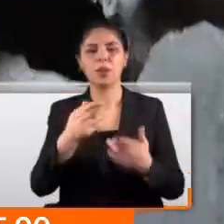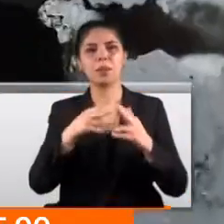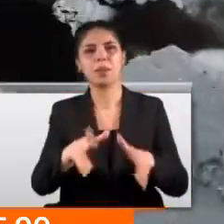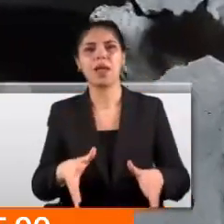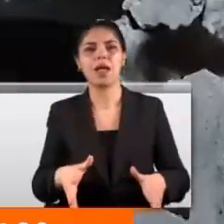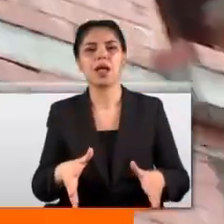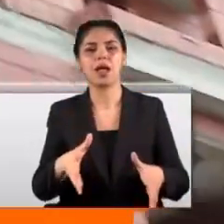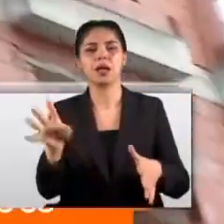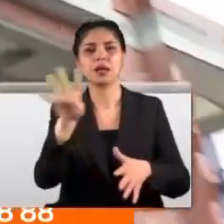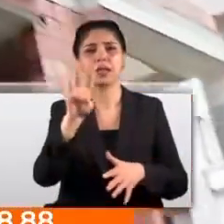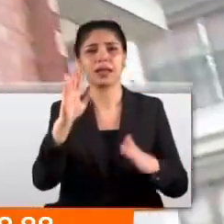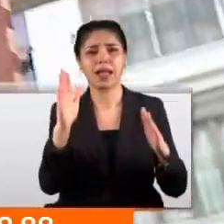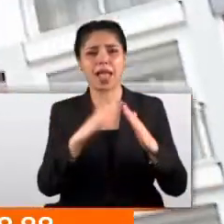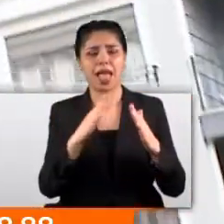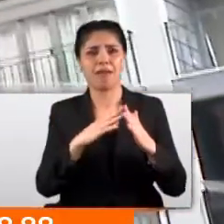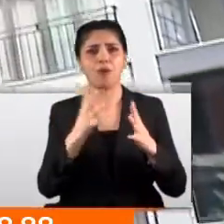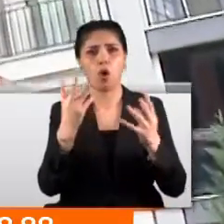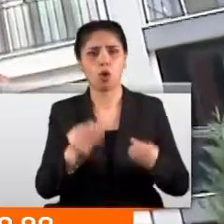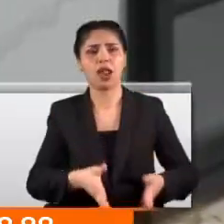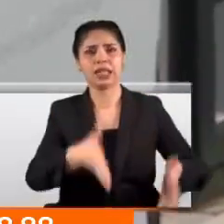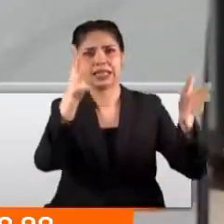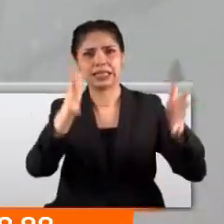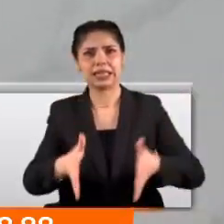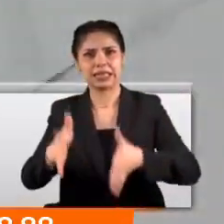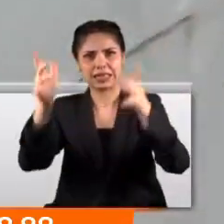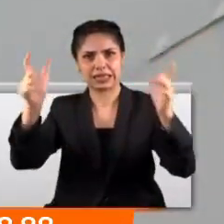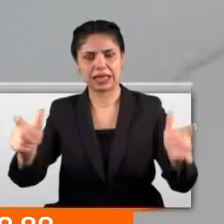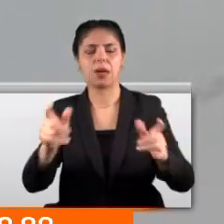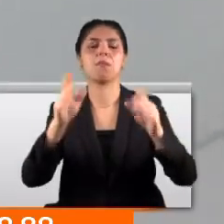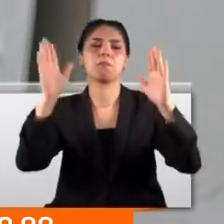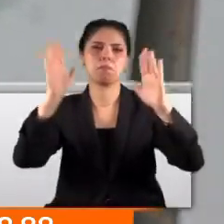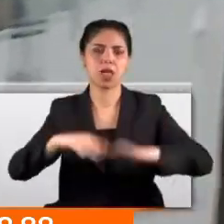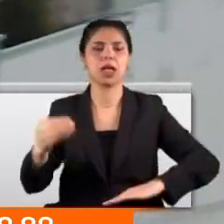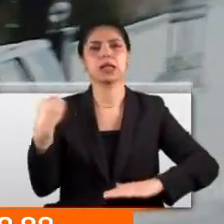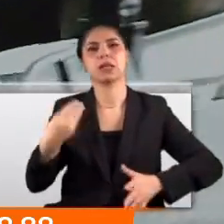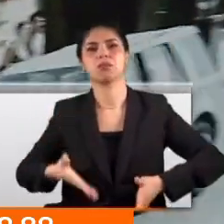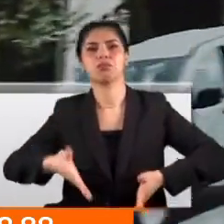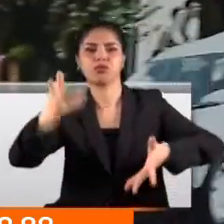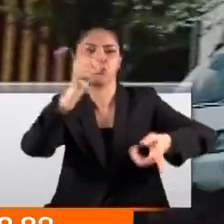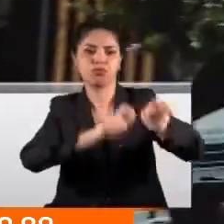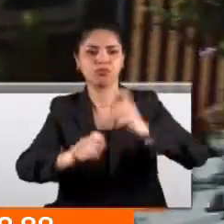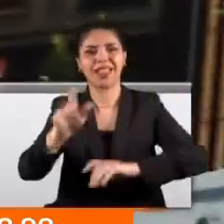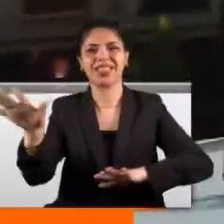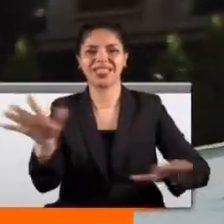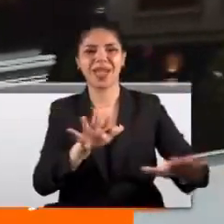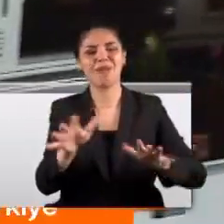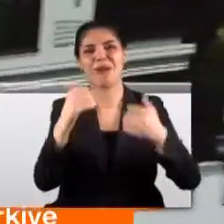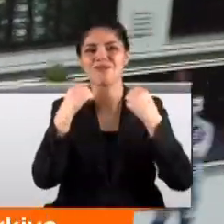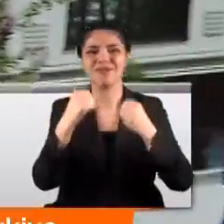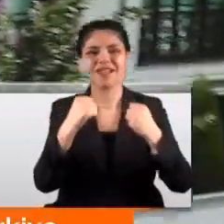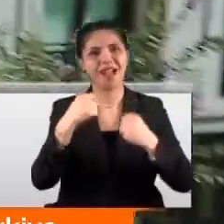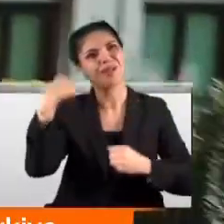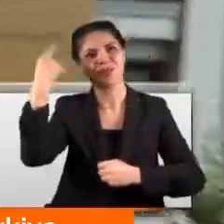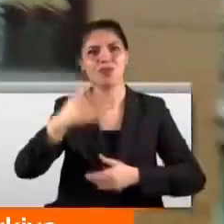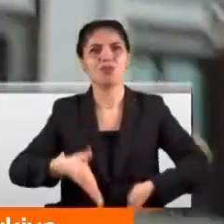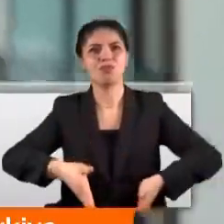olduğu ortaya çıkan 40 dairelik site yıkıldı. Yerine yeni binalar yükseldi. Ama gelin görün ki depreme karşı dayanıklı olması